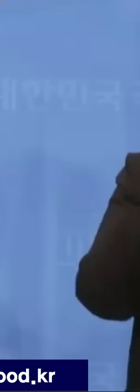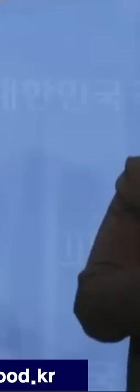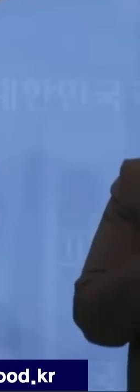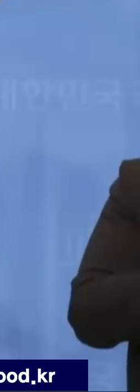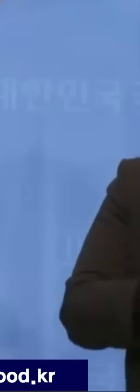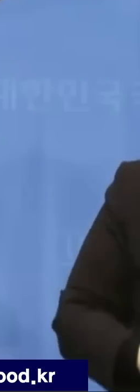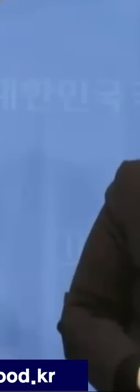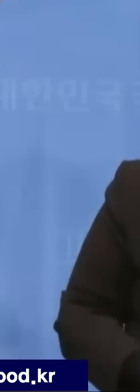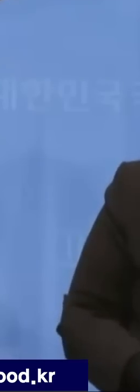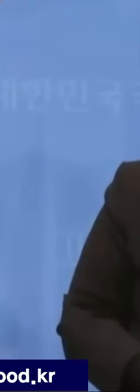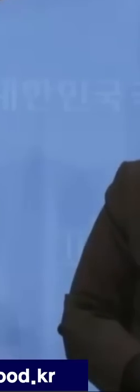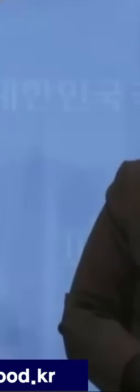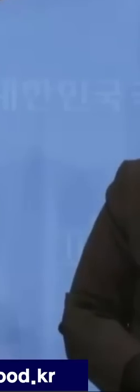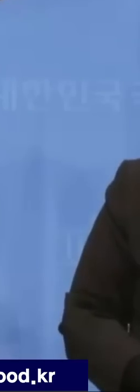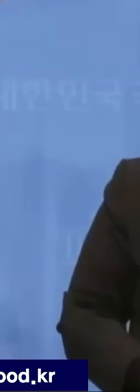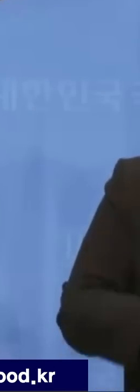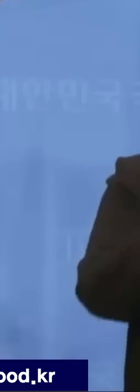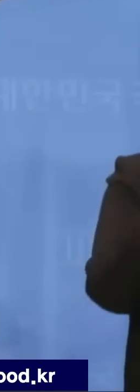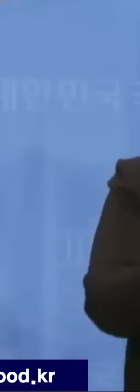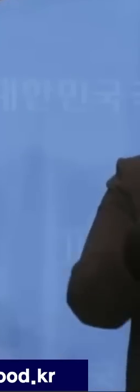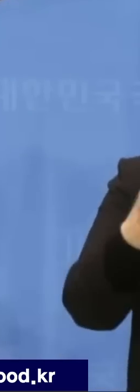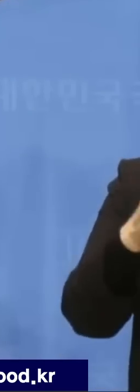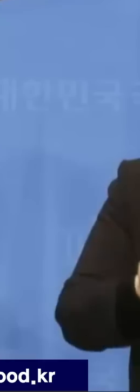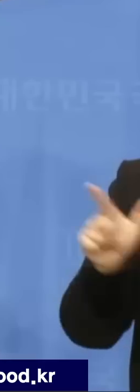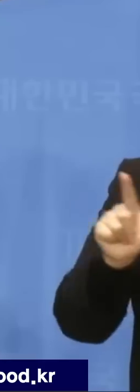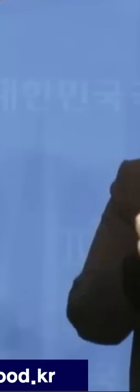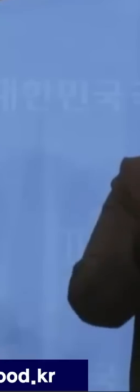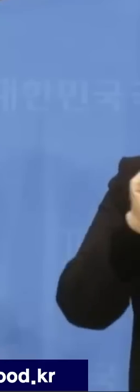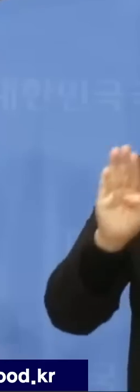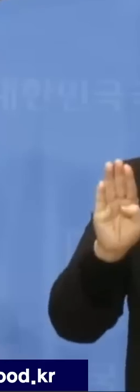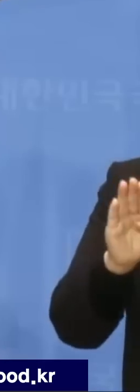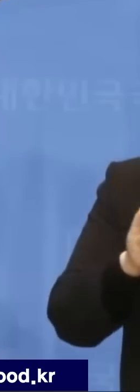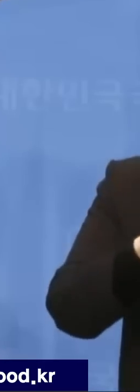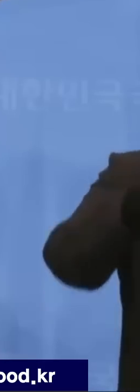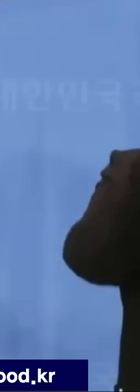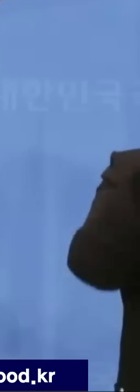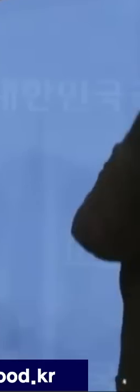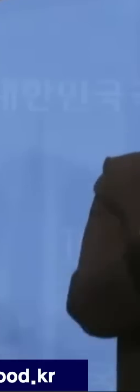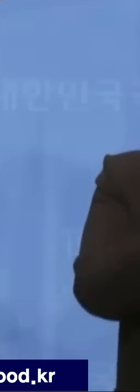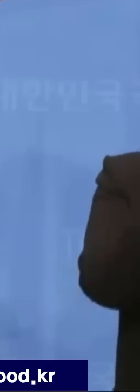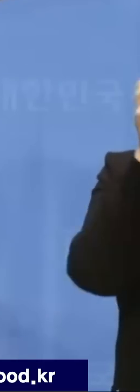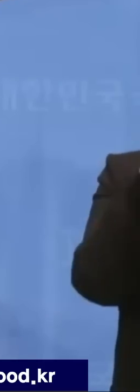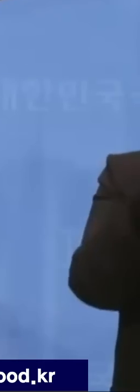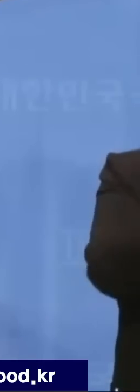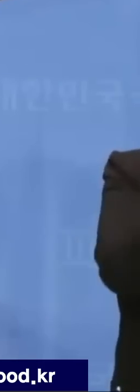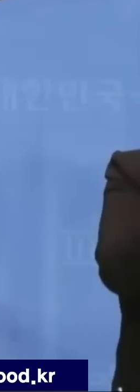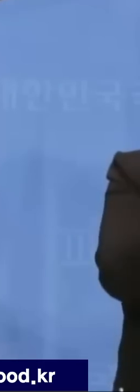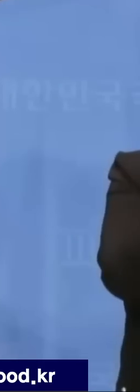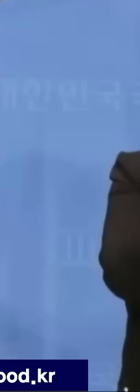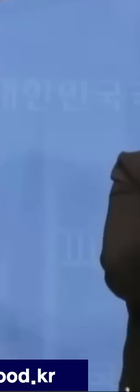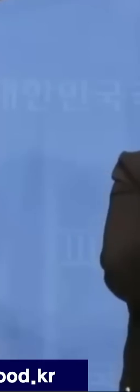한다. 27일 MB 사면을 의결할 계획이라는 국무회의를 앞두고 다시